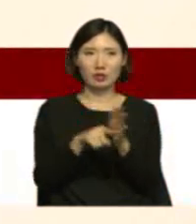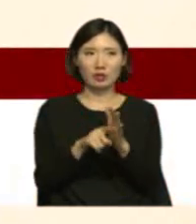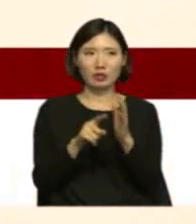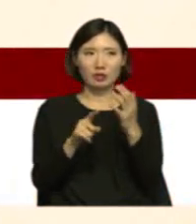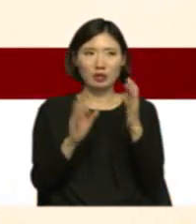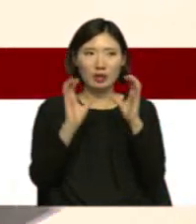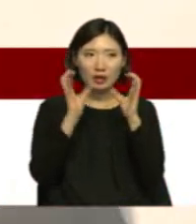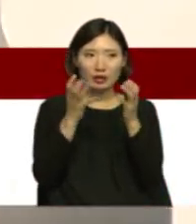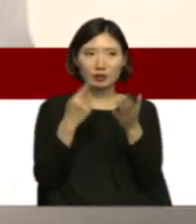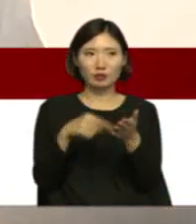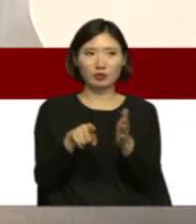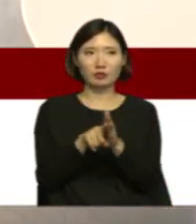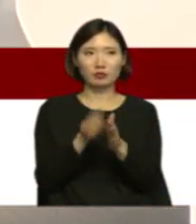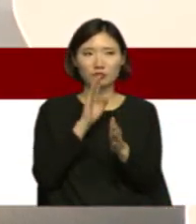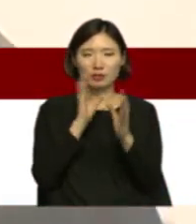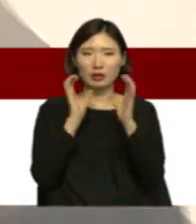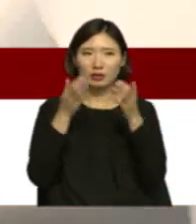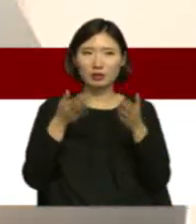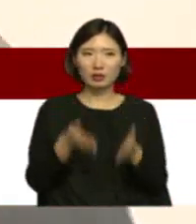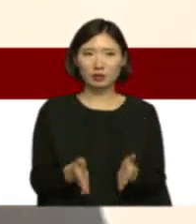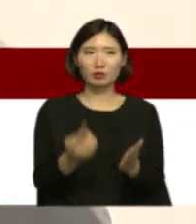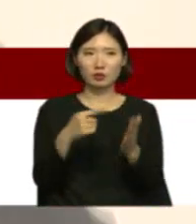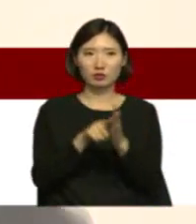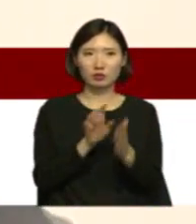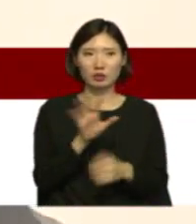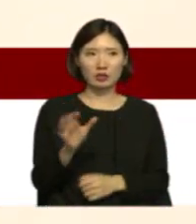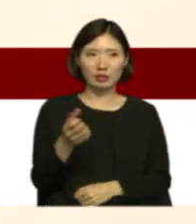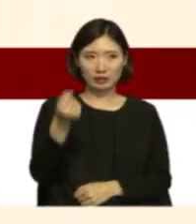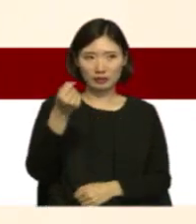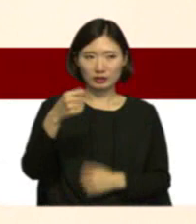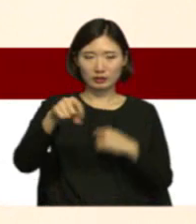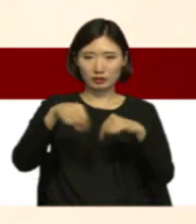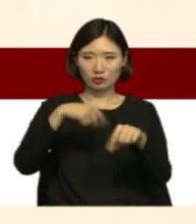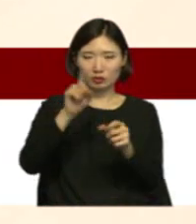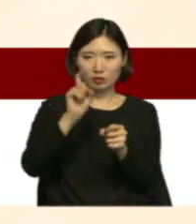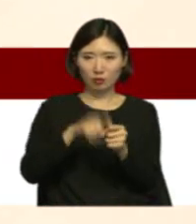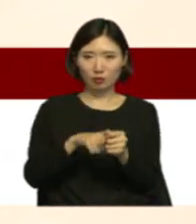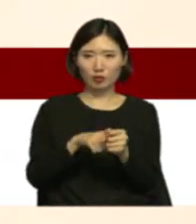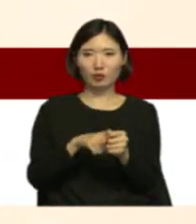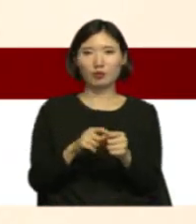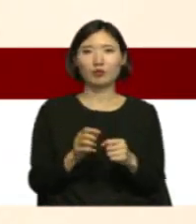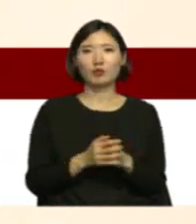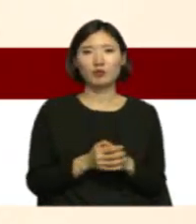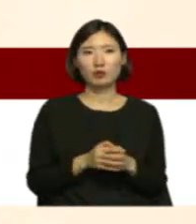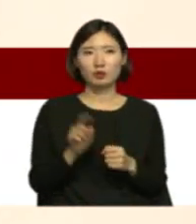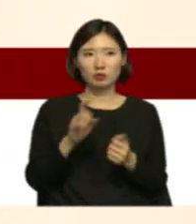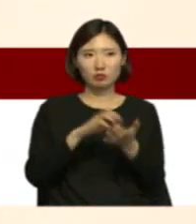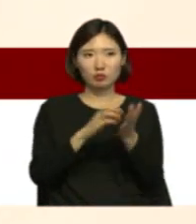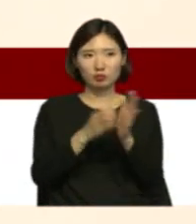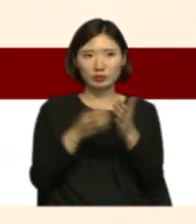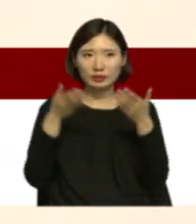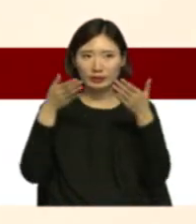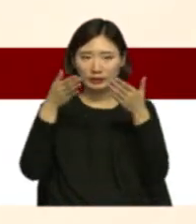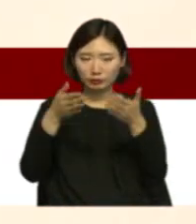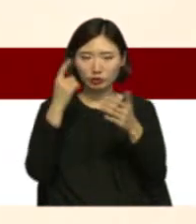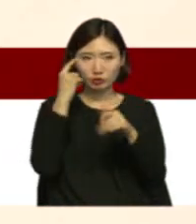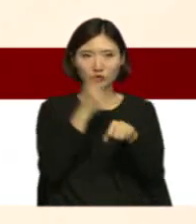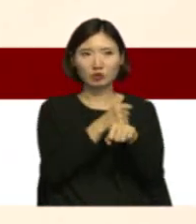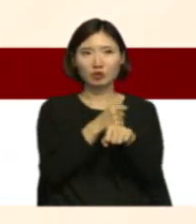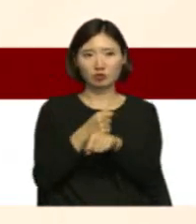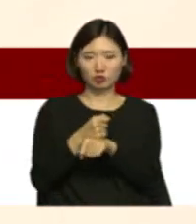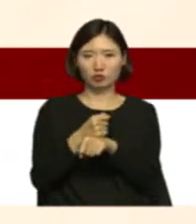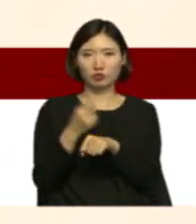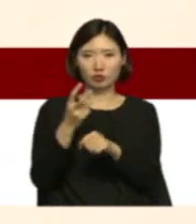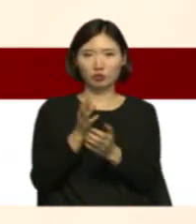애들을 위해서, 앞으로 출산을 위해서 우리가 가져야 할 정책, 목표 이런 부분들을 한번 좀 집중적으로